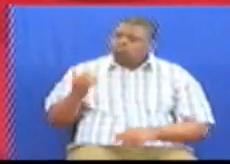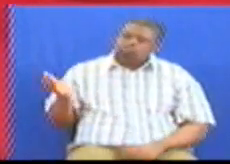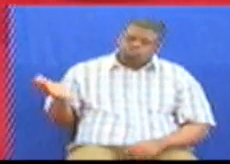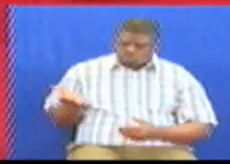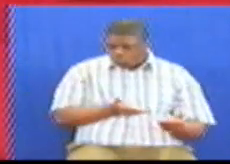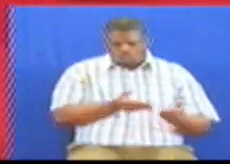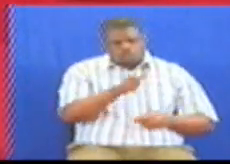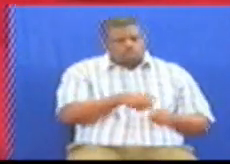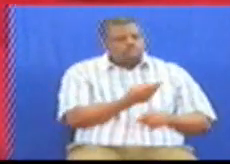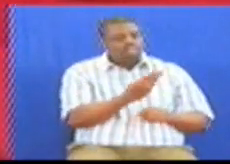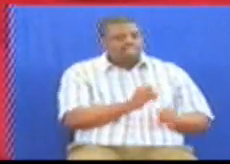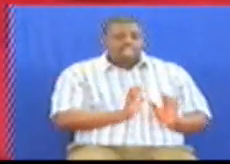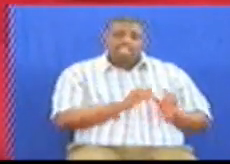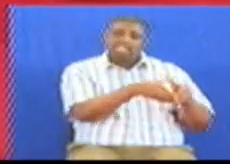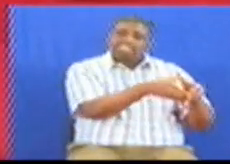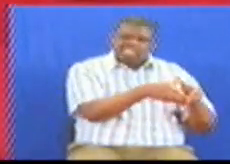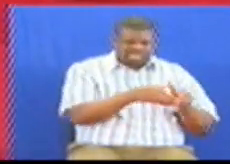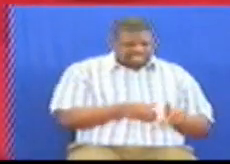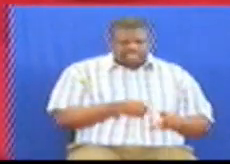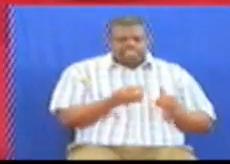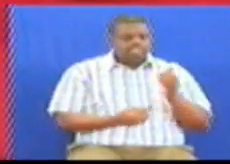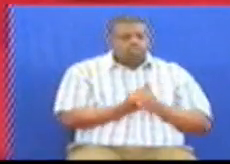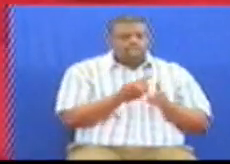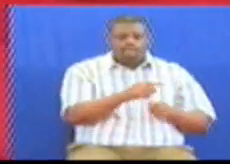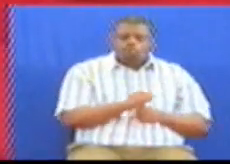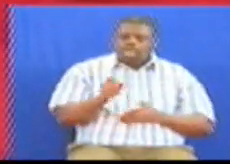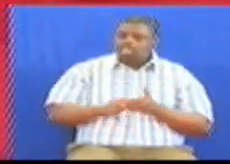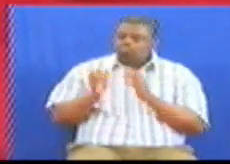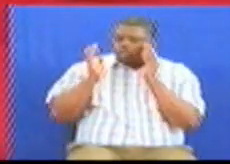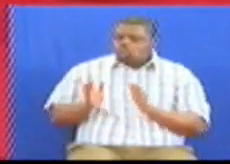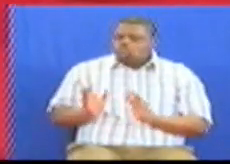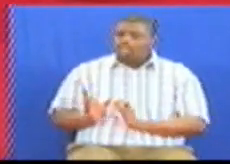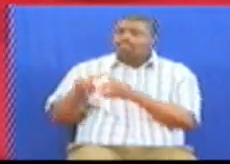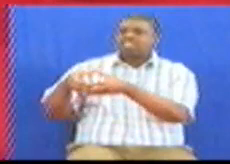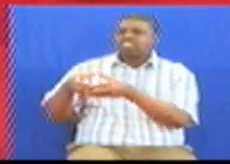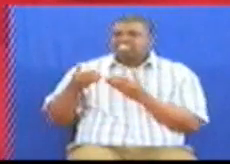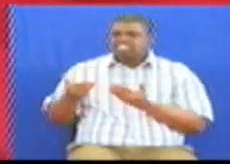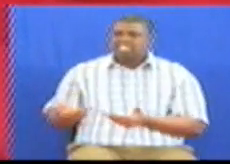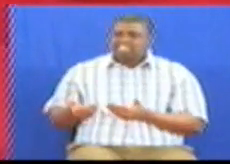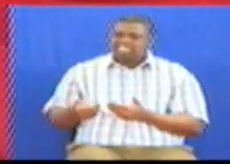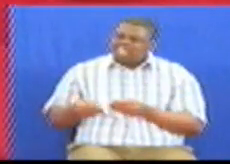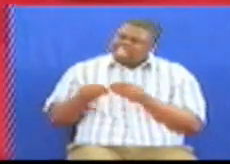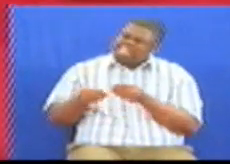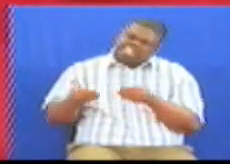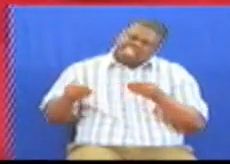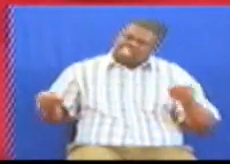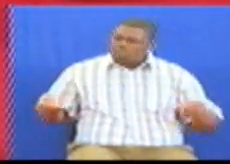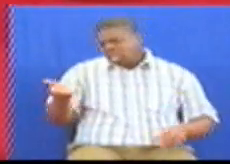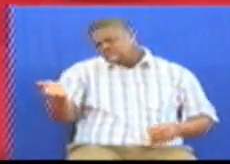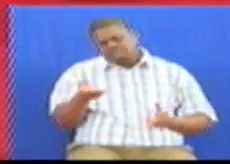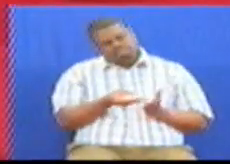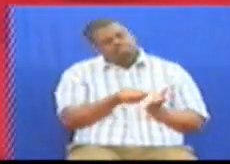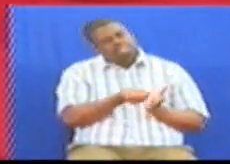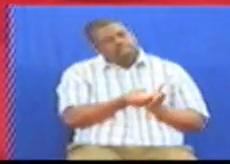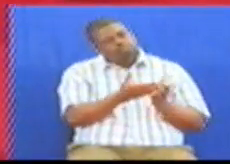ya hapo upelekwe kwenye kamati ya makatibu wakuu, ikitoka hapo ndio ndio. Sasa Mheshimiwa Mwenyekiti, mkataba utachelewa, tutapoteza pesa hizi. Na pesa